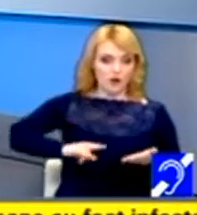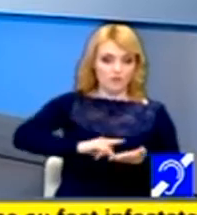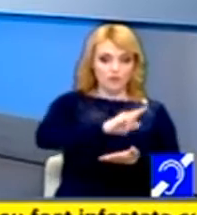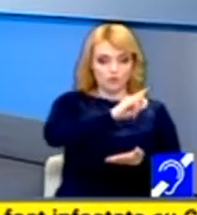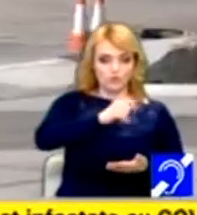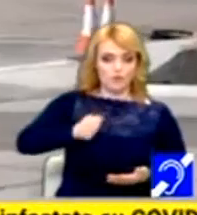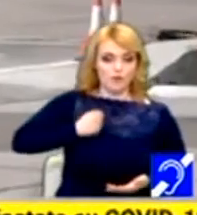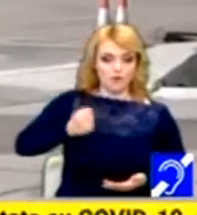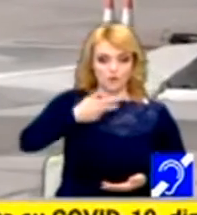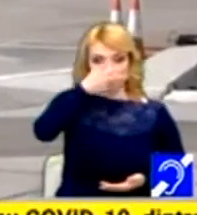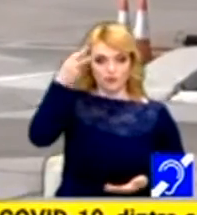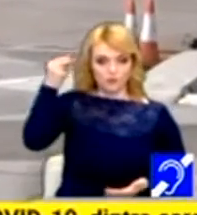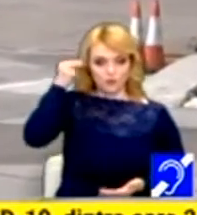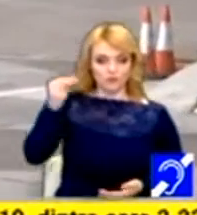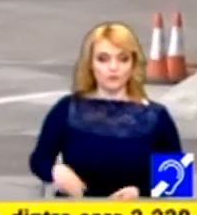lituanian.